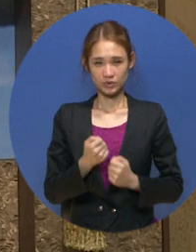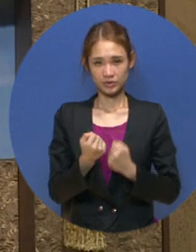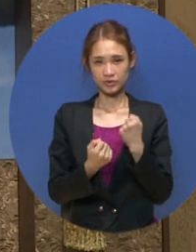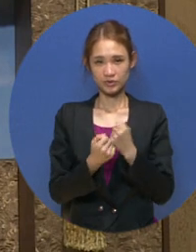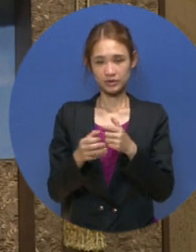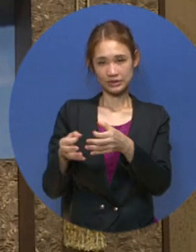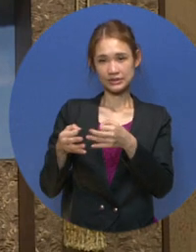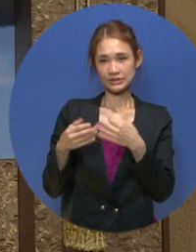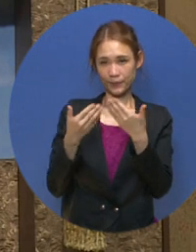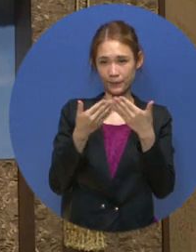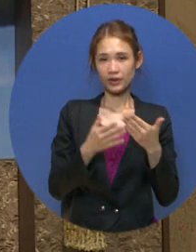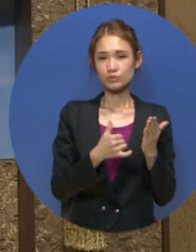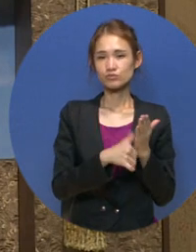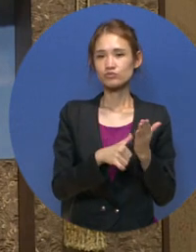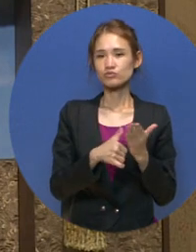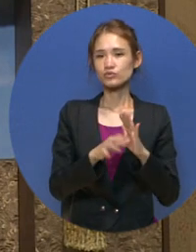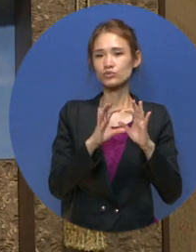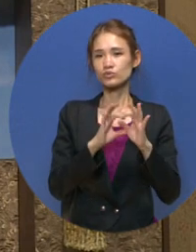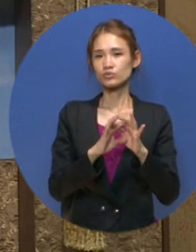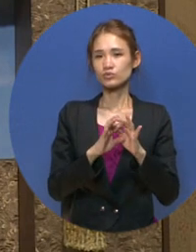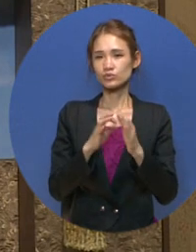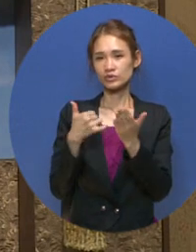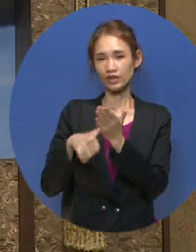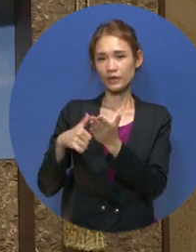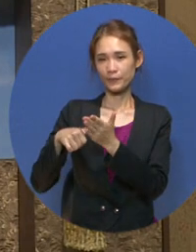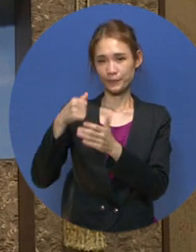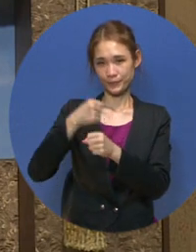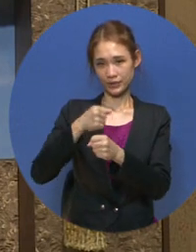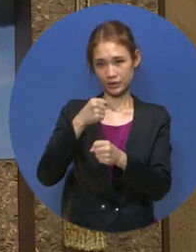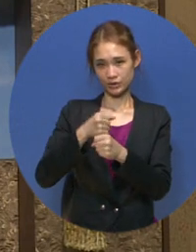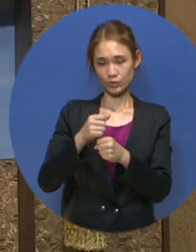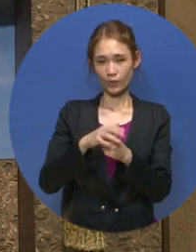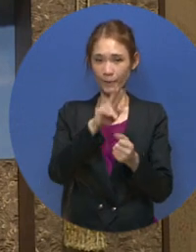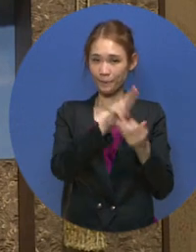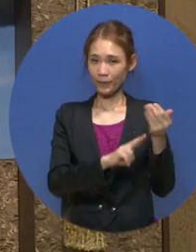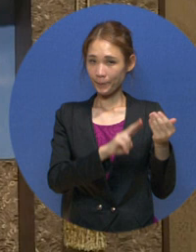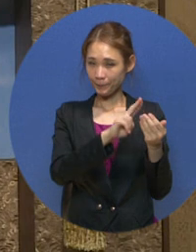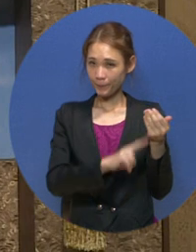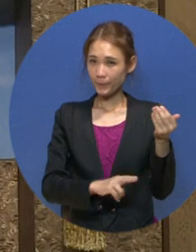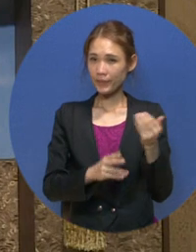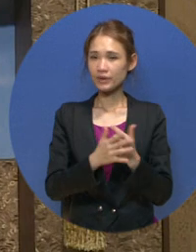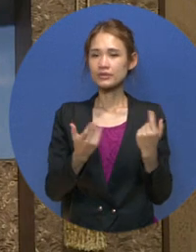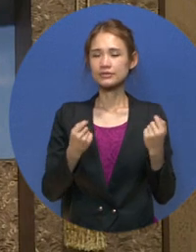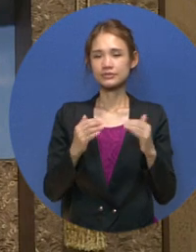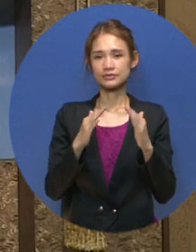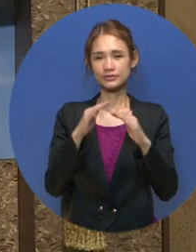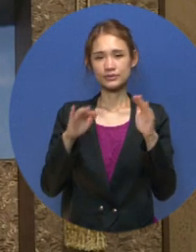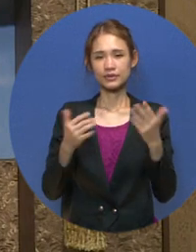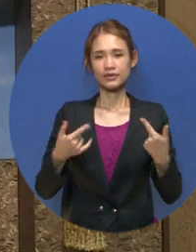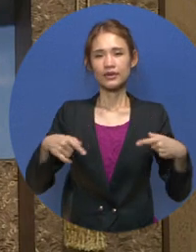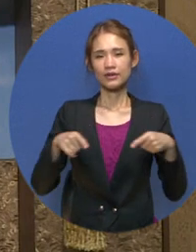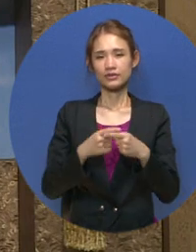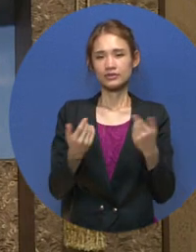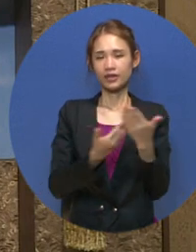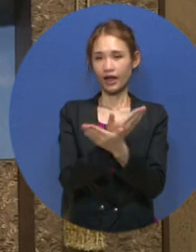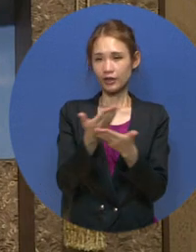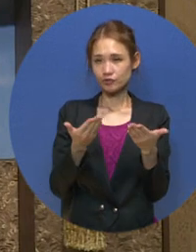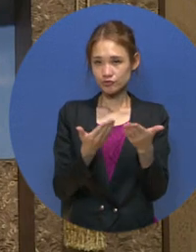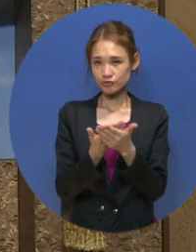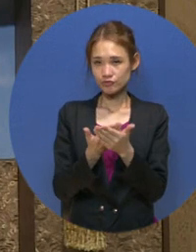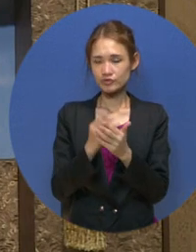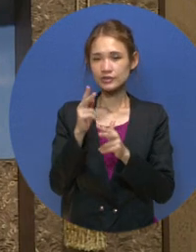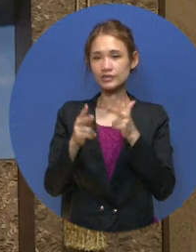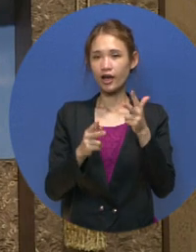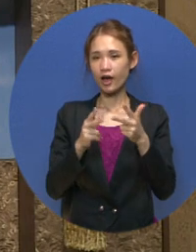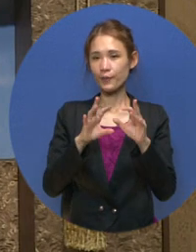기증받은 물건들을 배경으로 해서 상품화하고 그리고 판매하고 네. 그렇게 이웃들과 나누는 그 일련의 사업